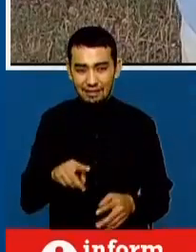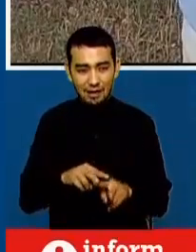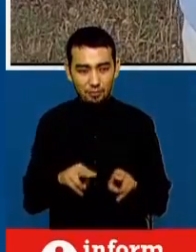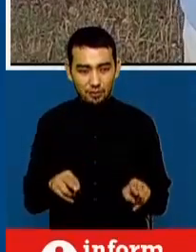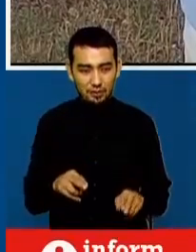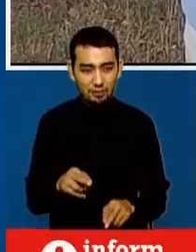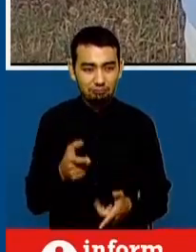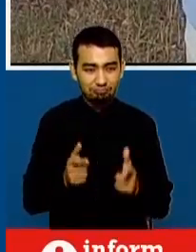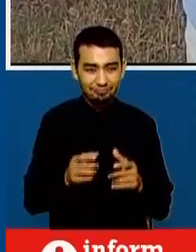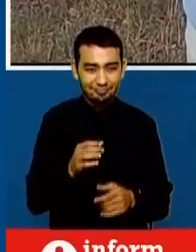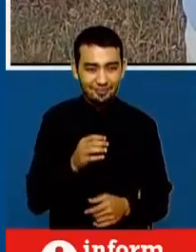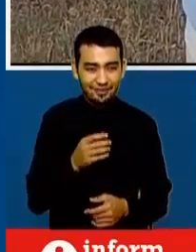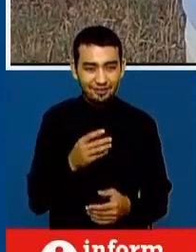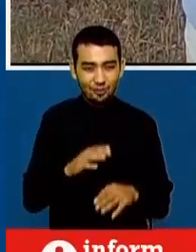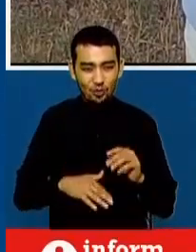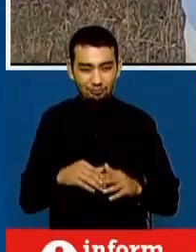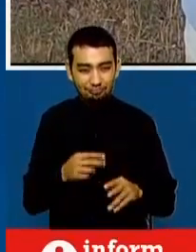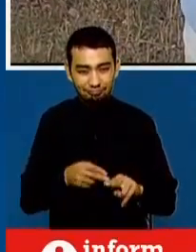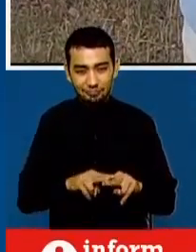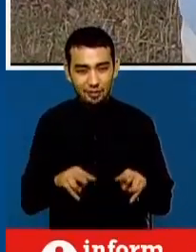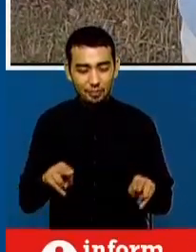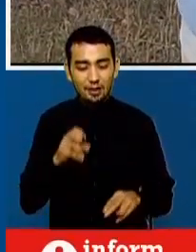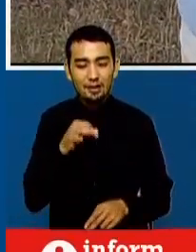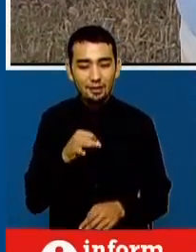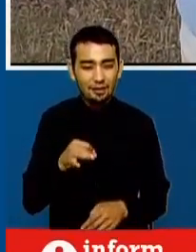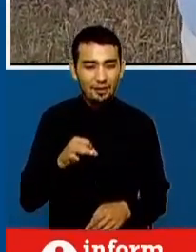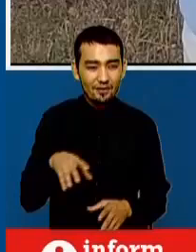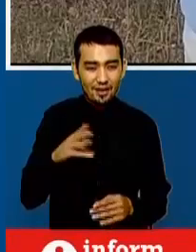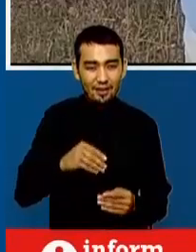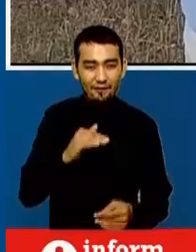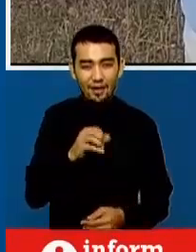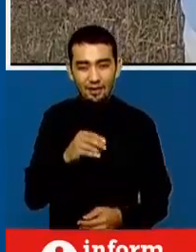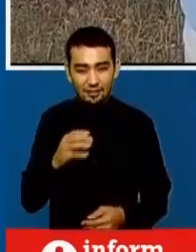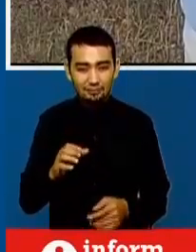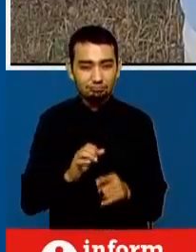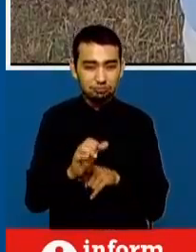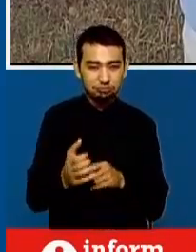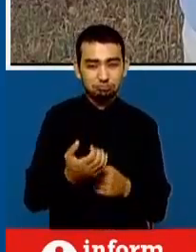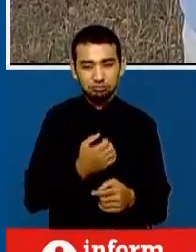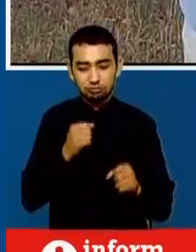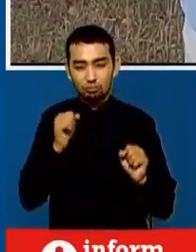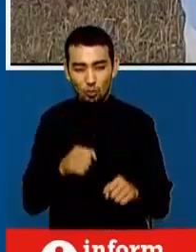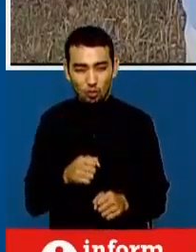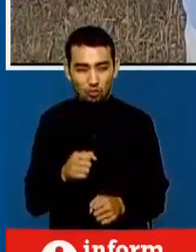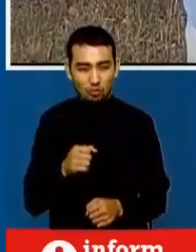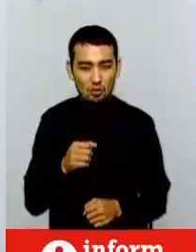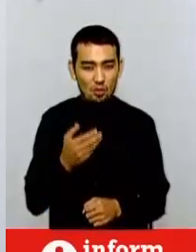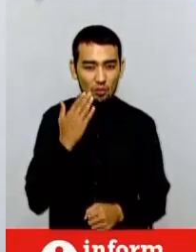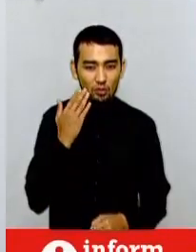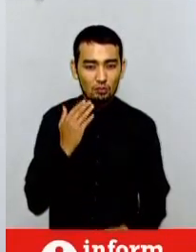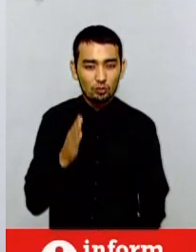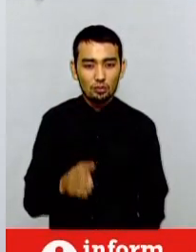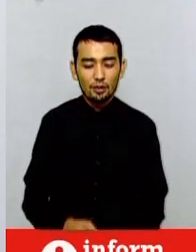это поможет положить конец хищению бюджетных средств, ведь все финансовые операции станут до невозможности прозрачными.